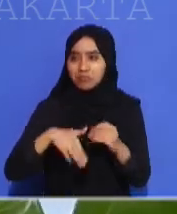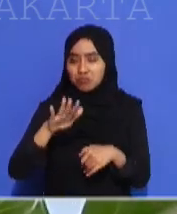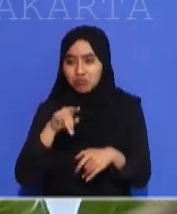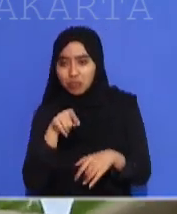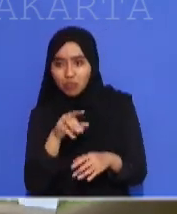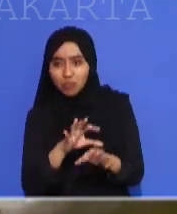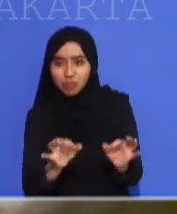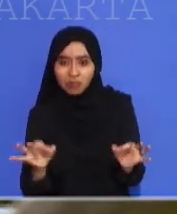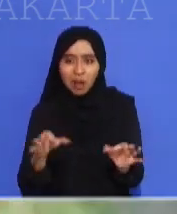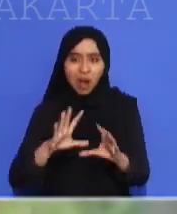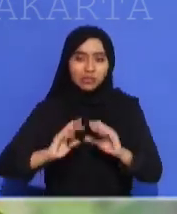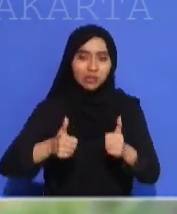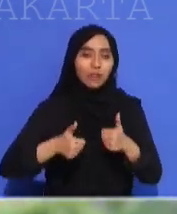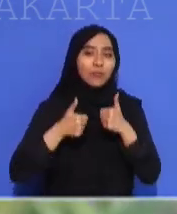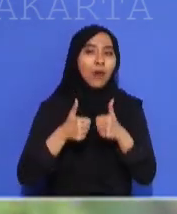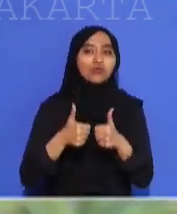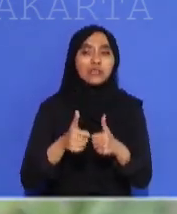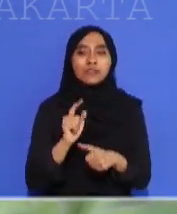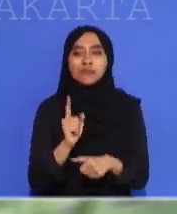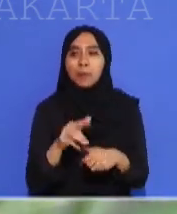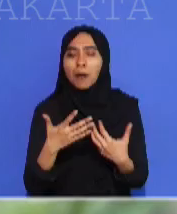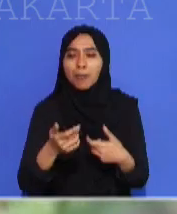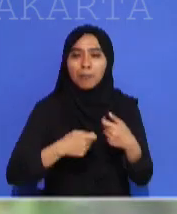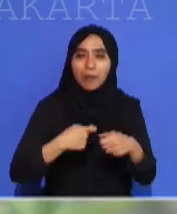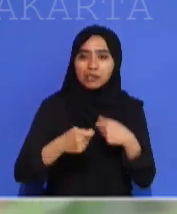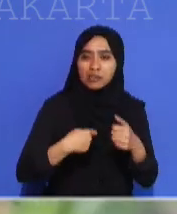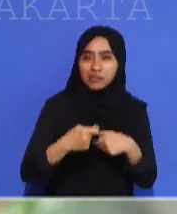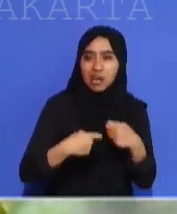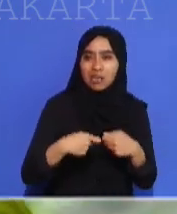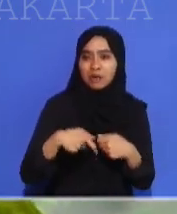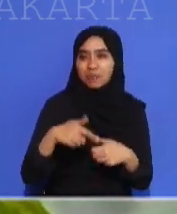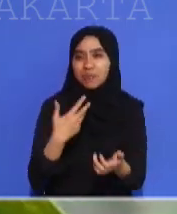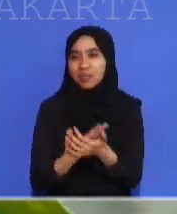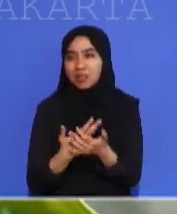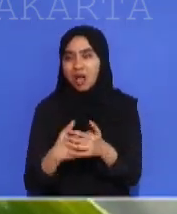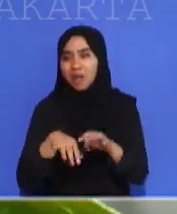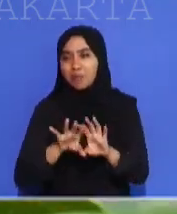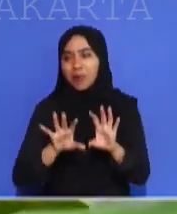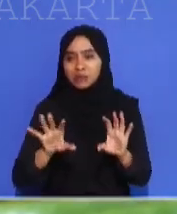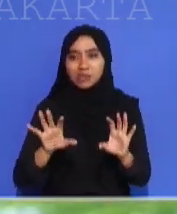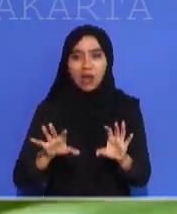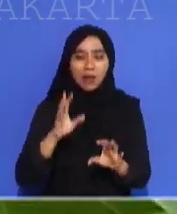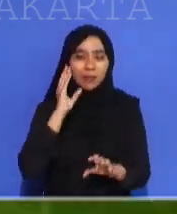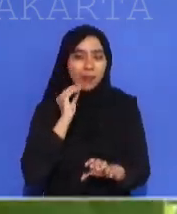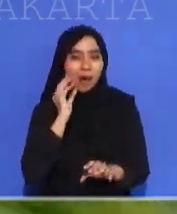asilug jalaran kabetan pen inkangenenurut pengalaman ingkang